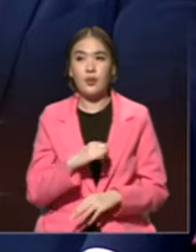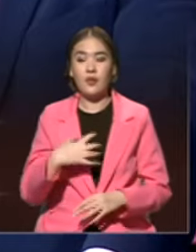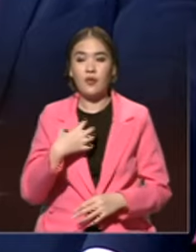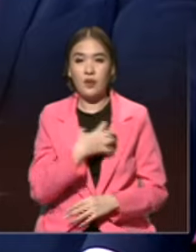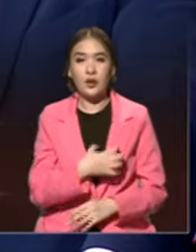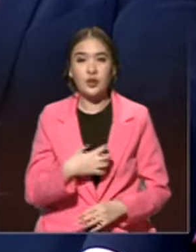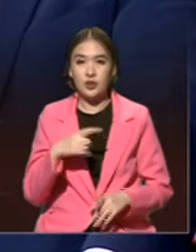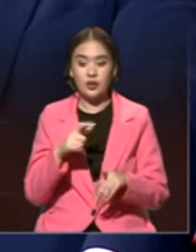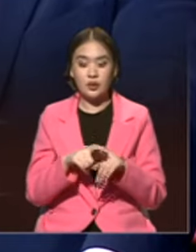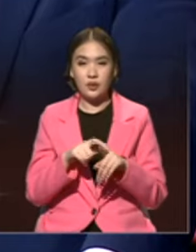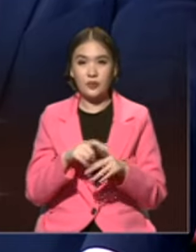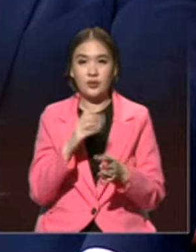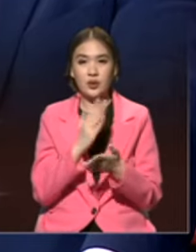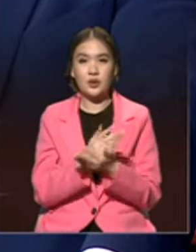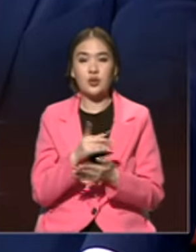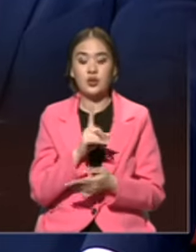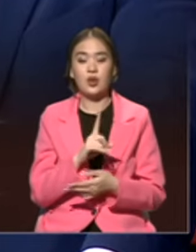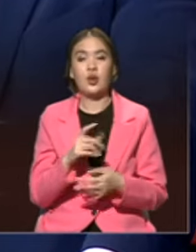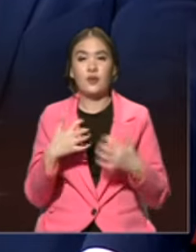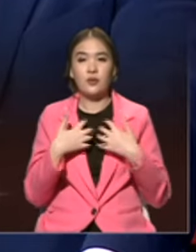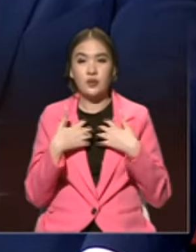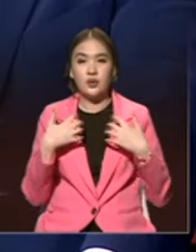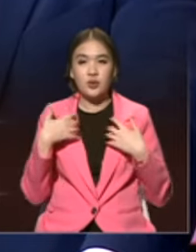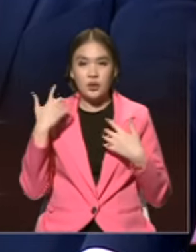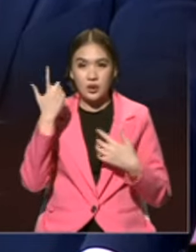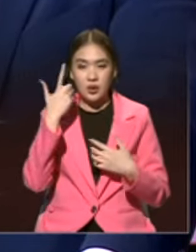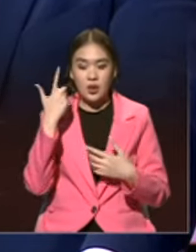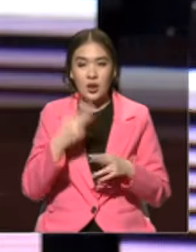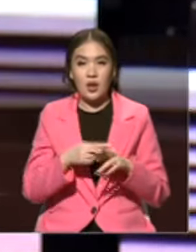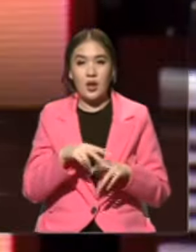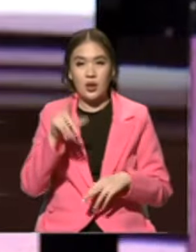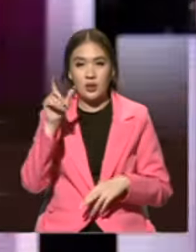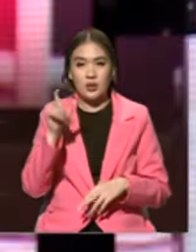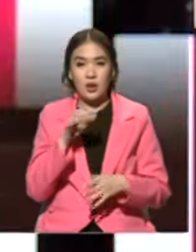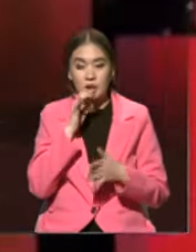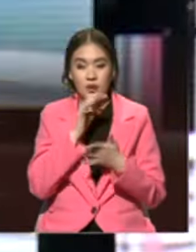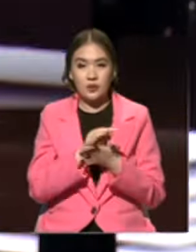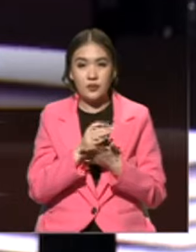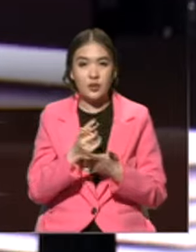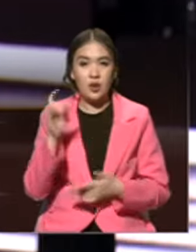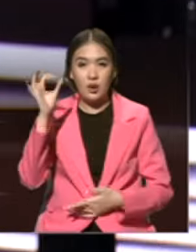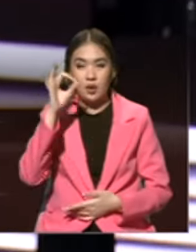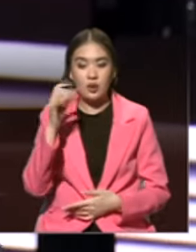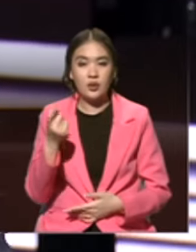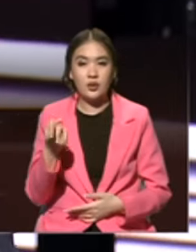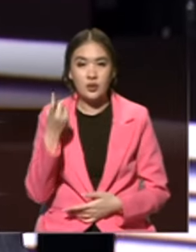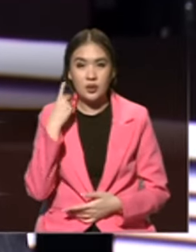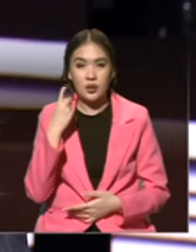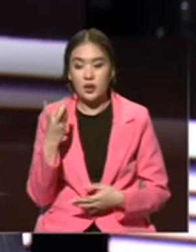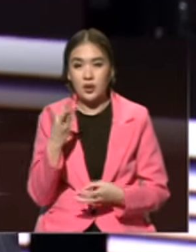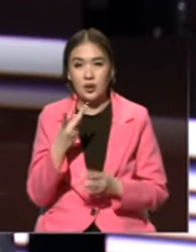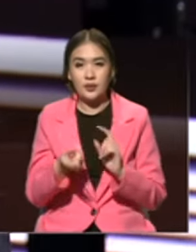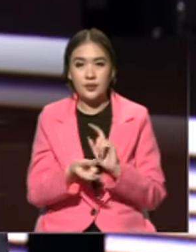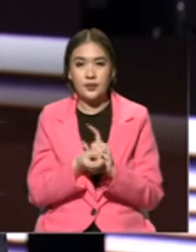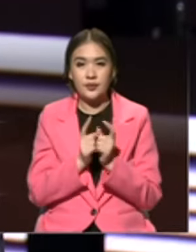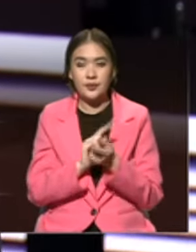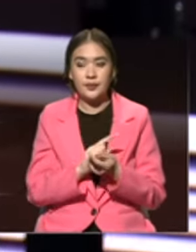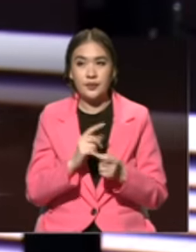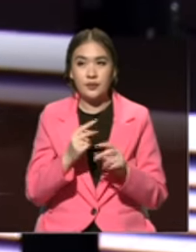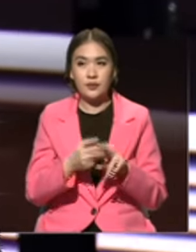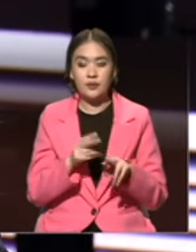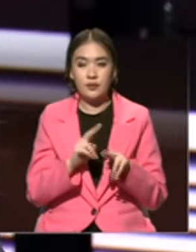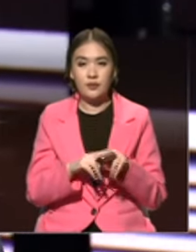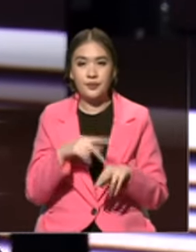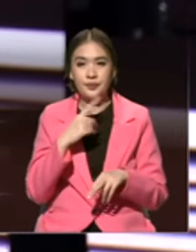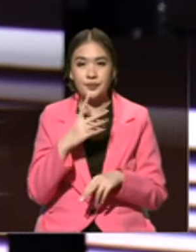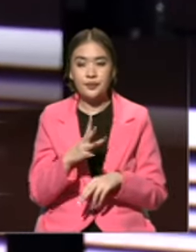сөз шықты, мал иегесі жауапты жаңағы сырғалау деген мәселесін. Осы күрделі өзгертуіміз керек біз. Осы жаңа